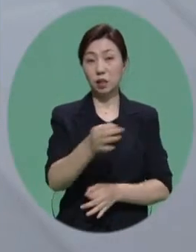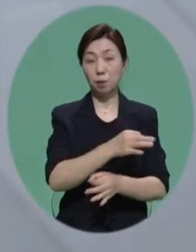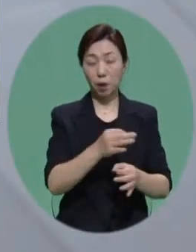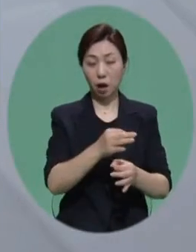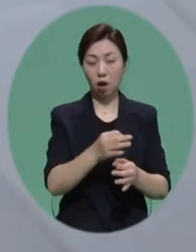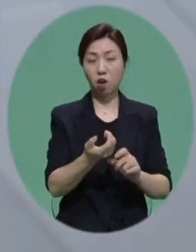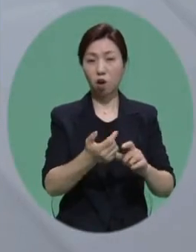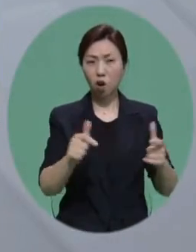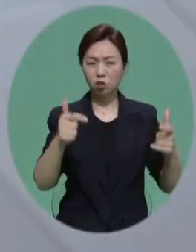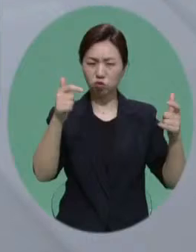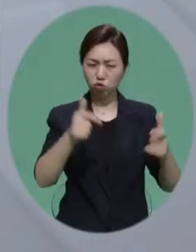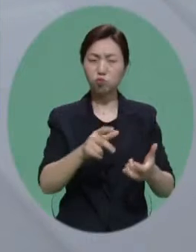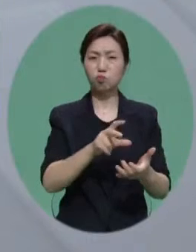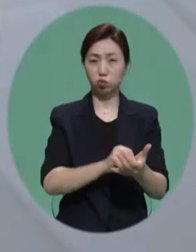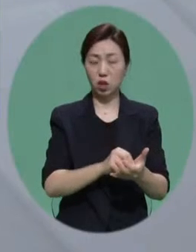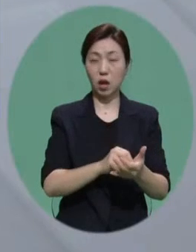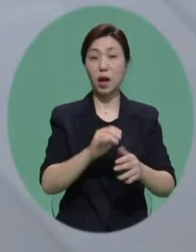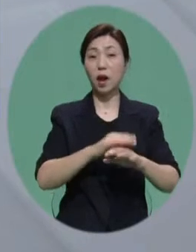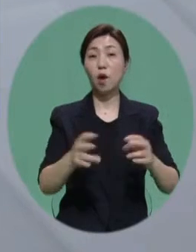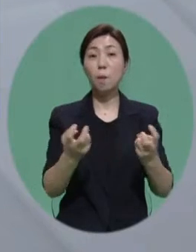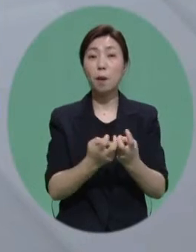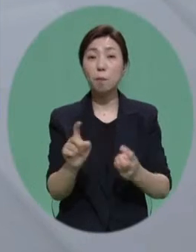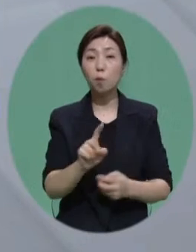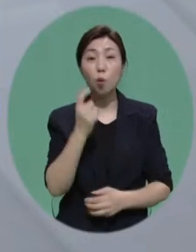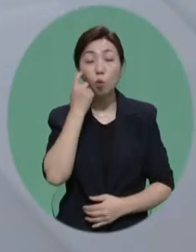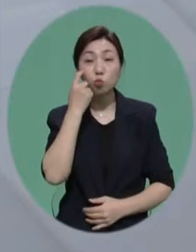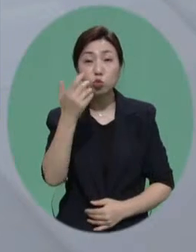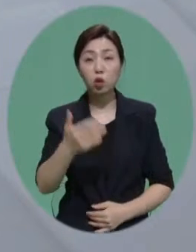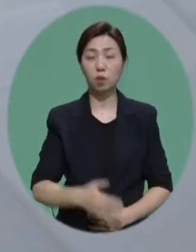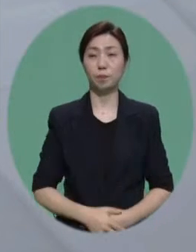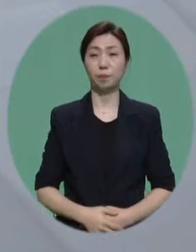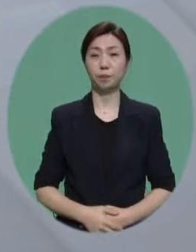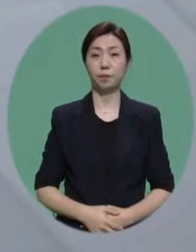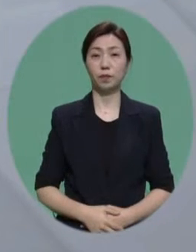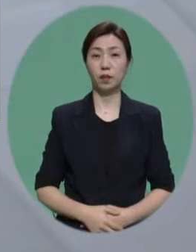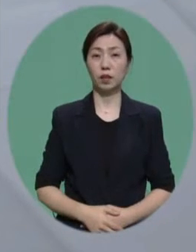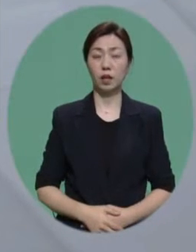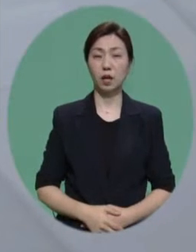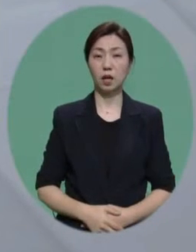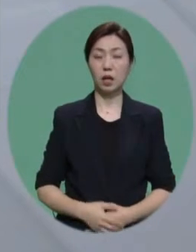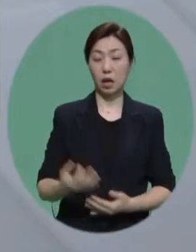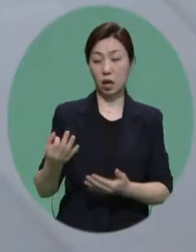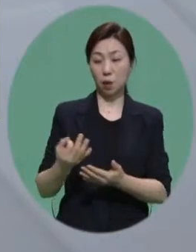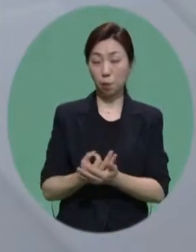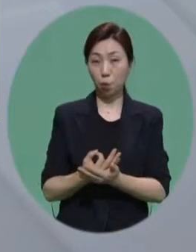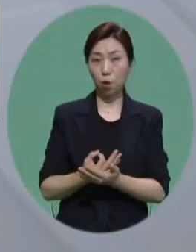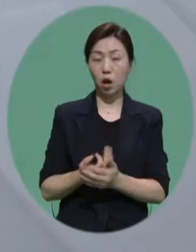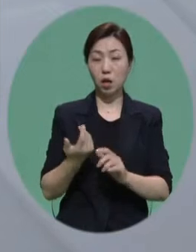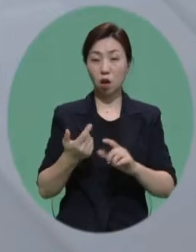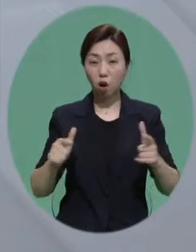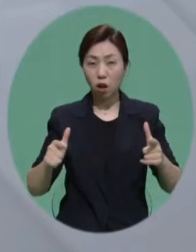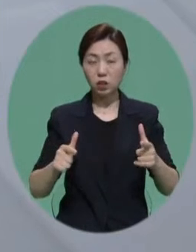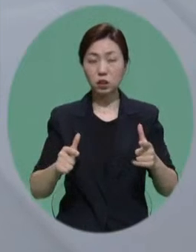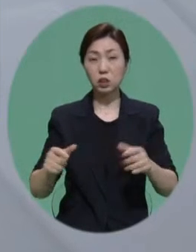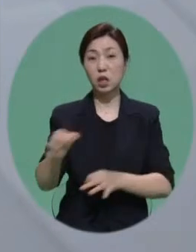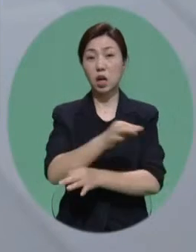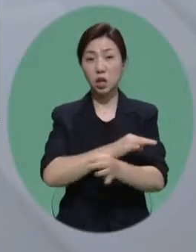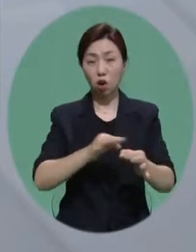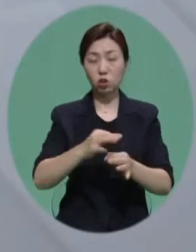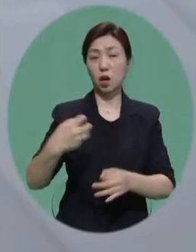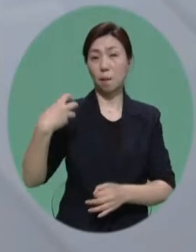좋은 방안이 보라고 하십시오 결국은 생산 가능 인구 감소에 따른 여러 지역적 은경